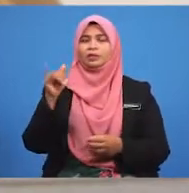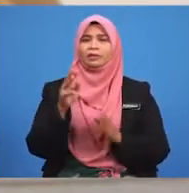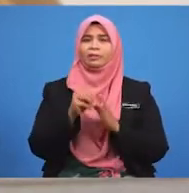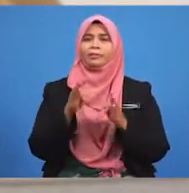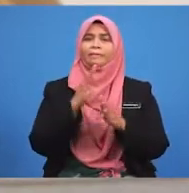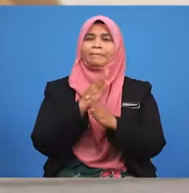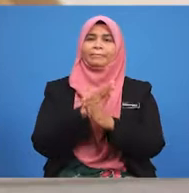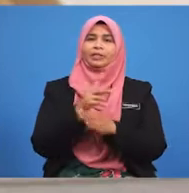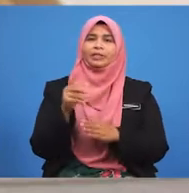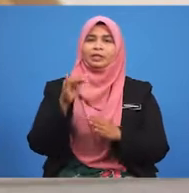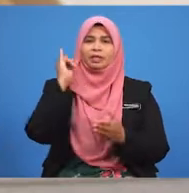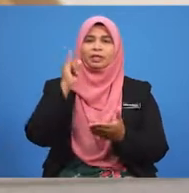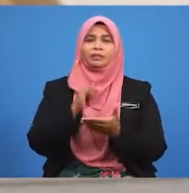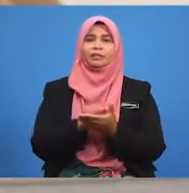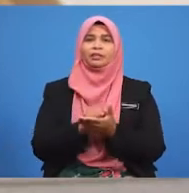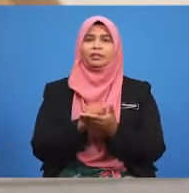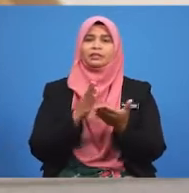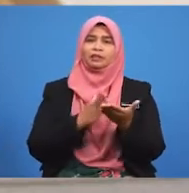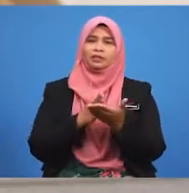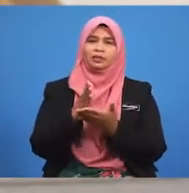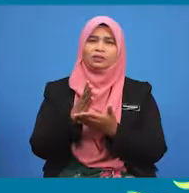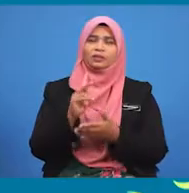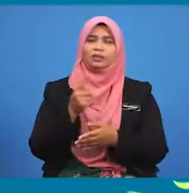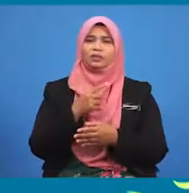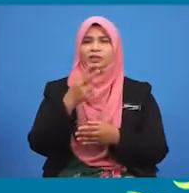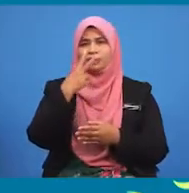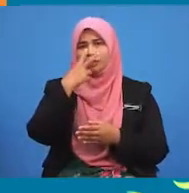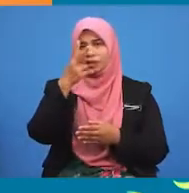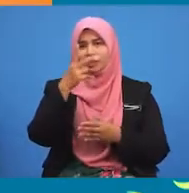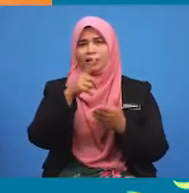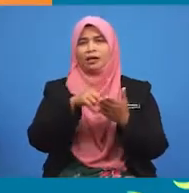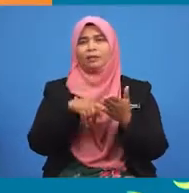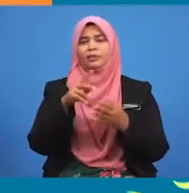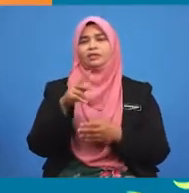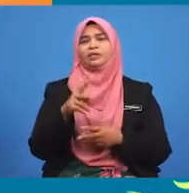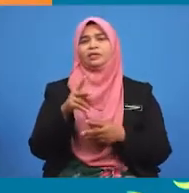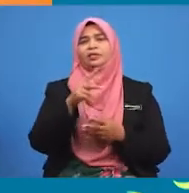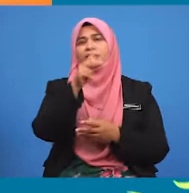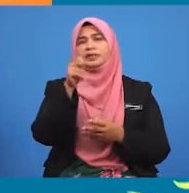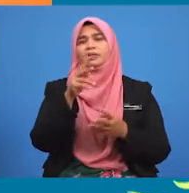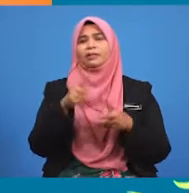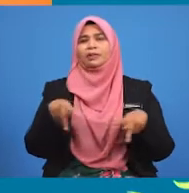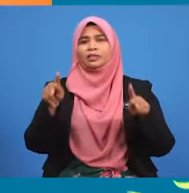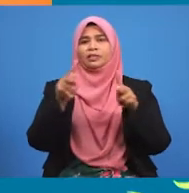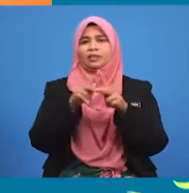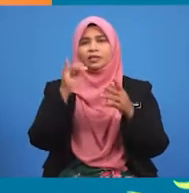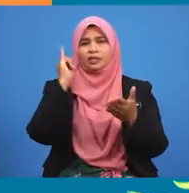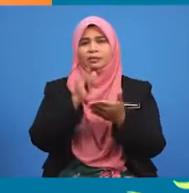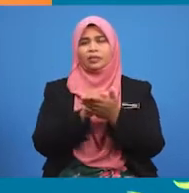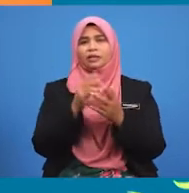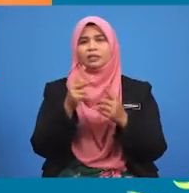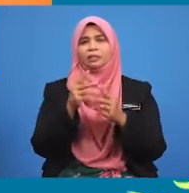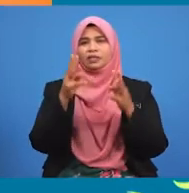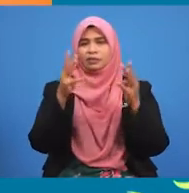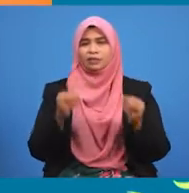boleh membatalkan iman. Seterusnya kita lihat pula apakah kepentingan iman kepada manusia.